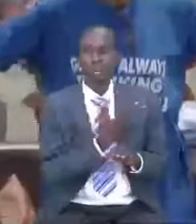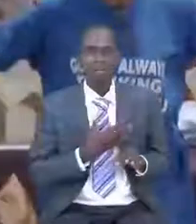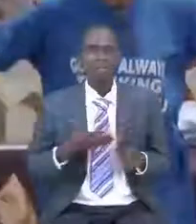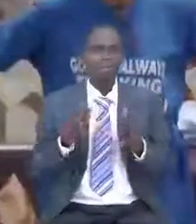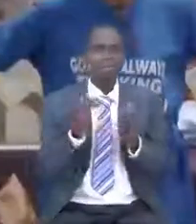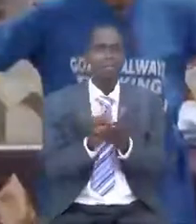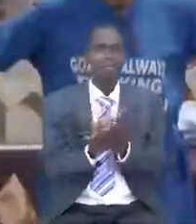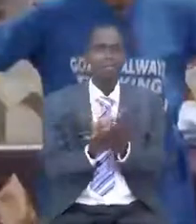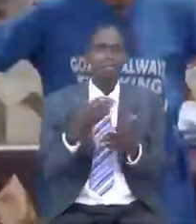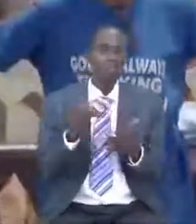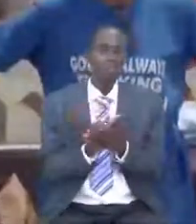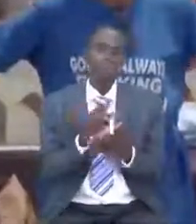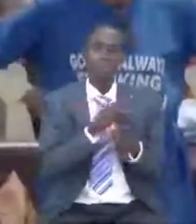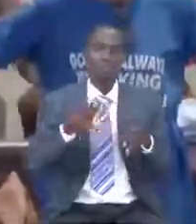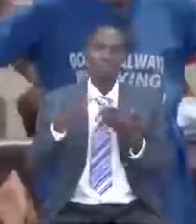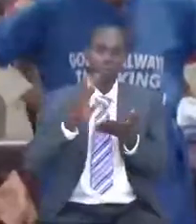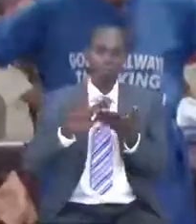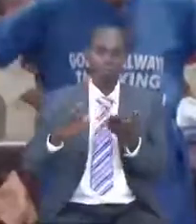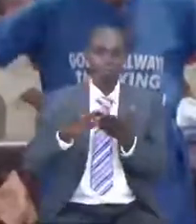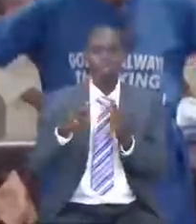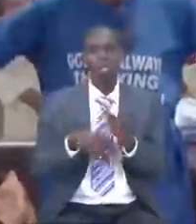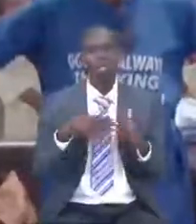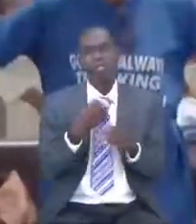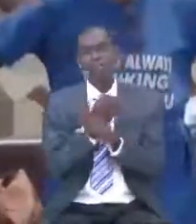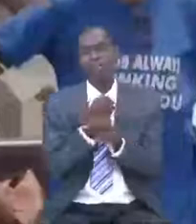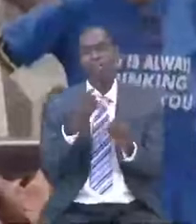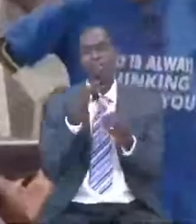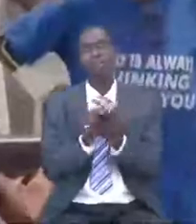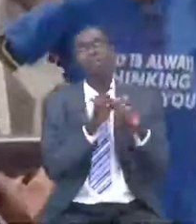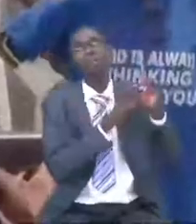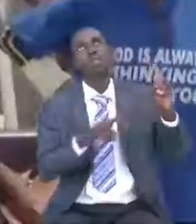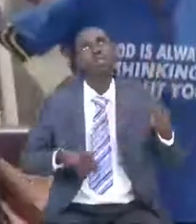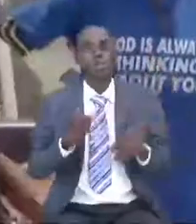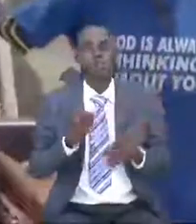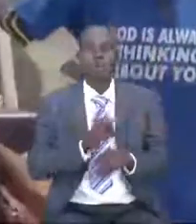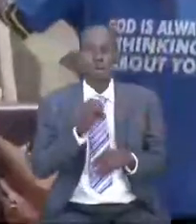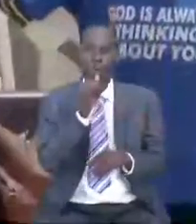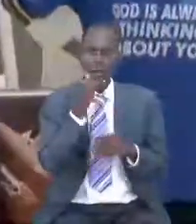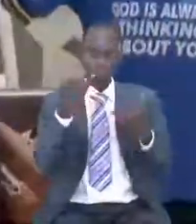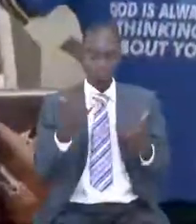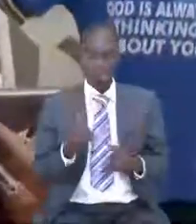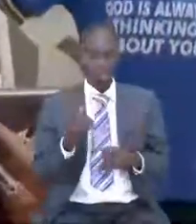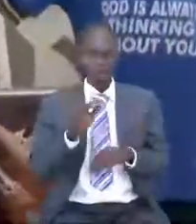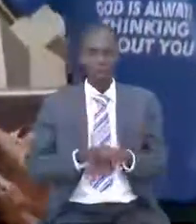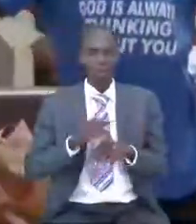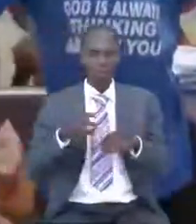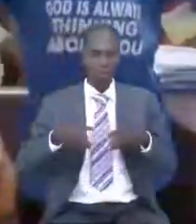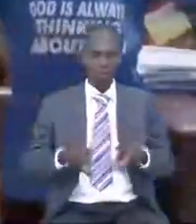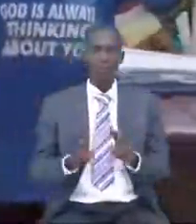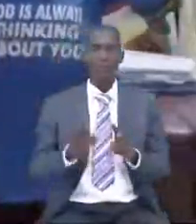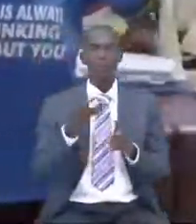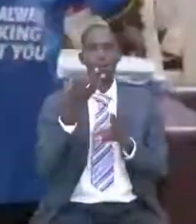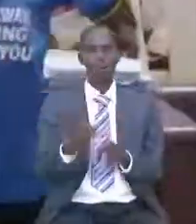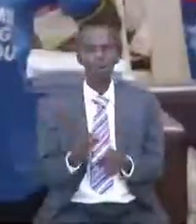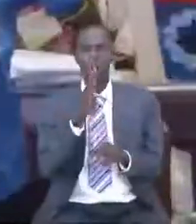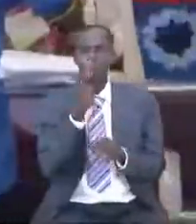Maintenant que Dieu te pardonne tes péchés et te donne le pardon au salut, tu dis, Seigneur,